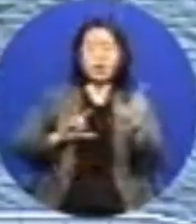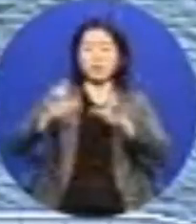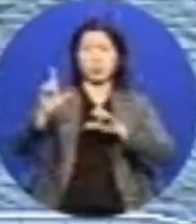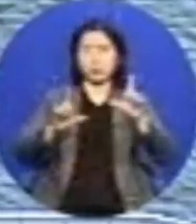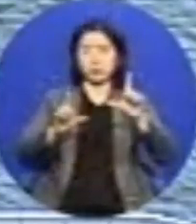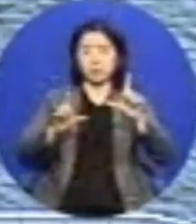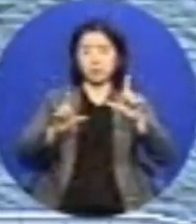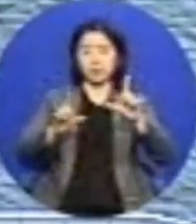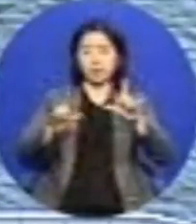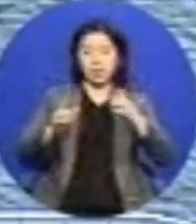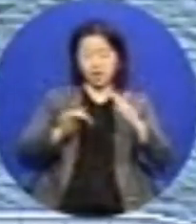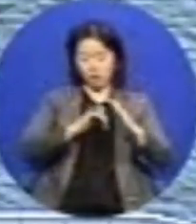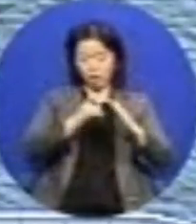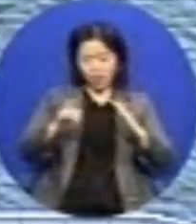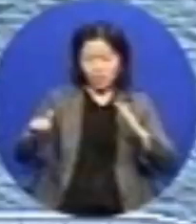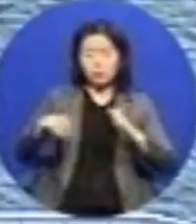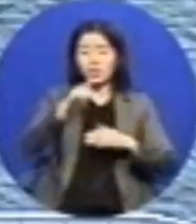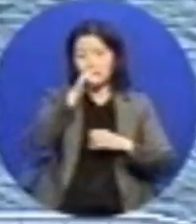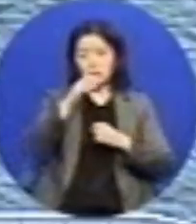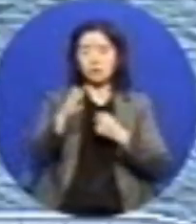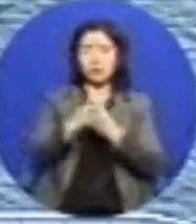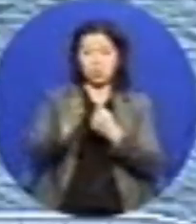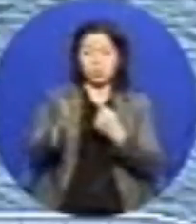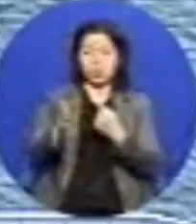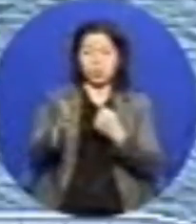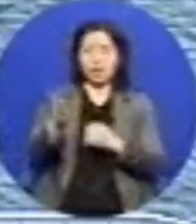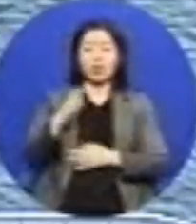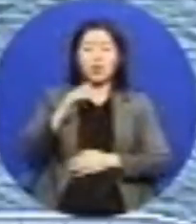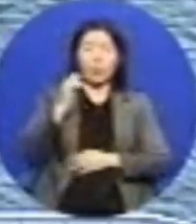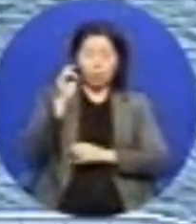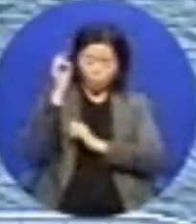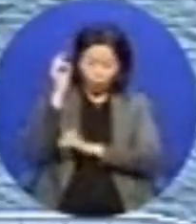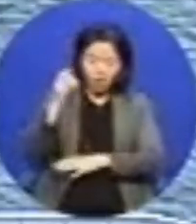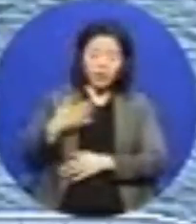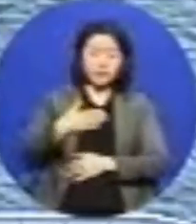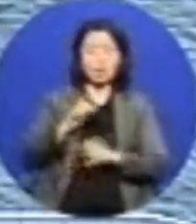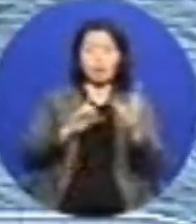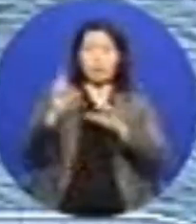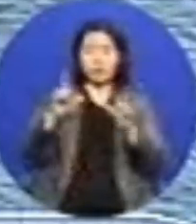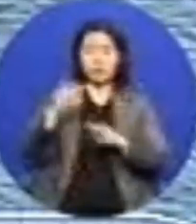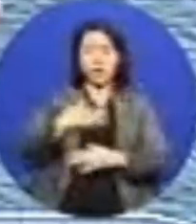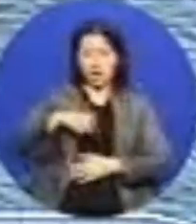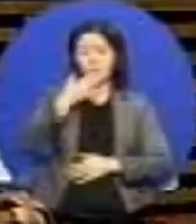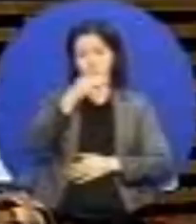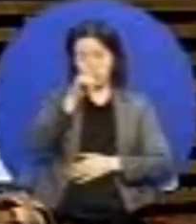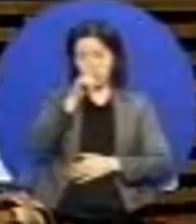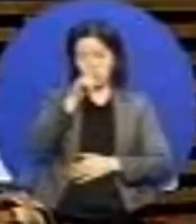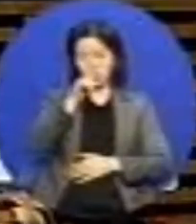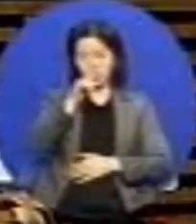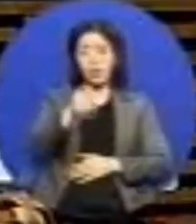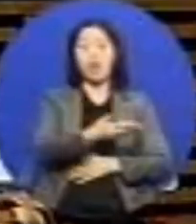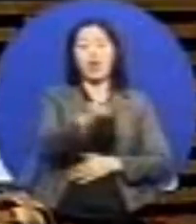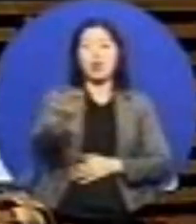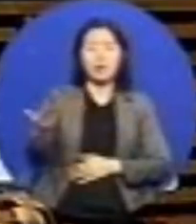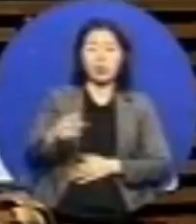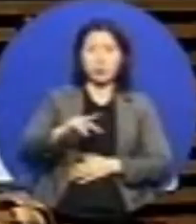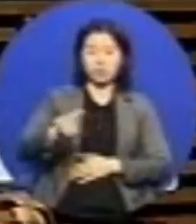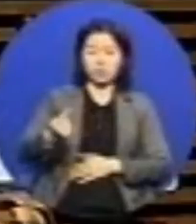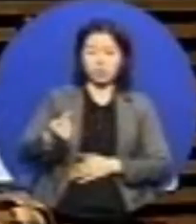가족 있었기 때문에 비로소 저를 안 겁니다 여러분들도 여러분의 가족이 여러분을